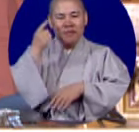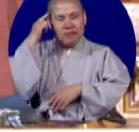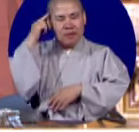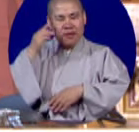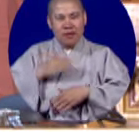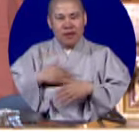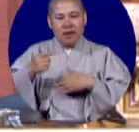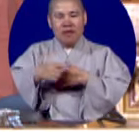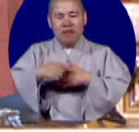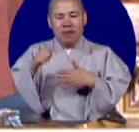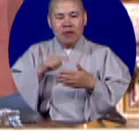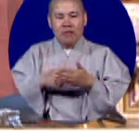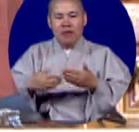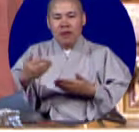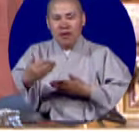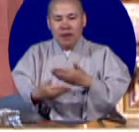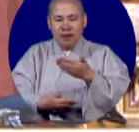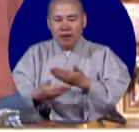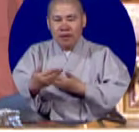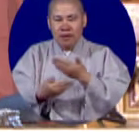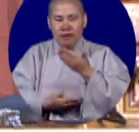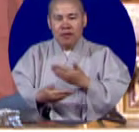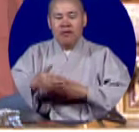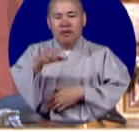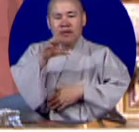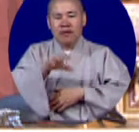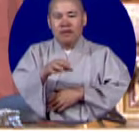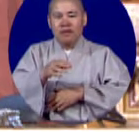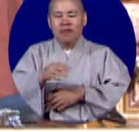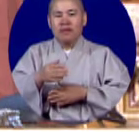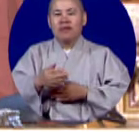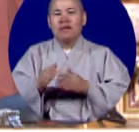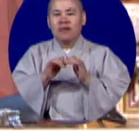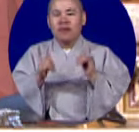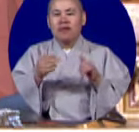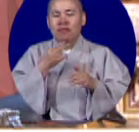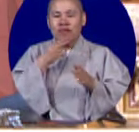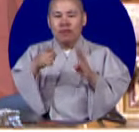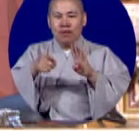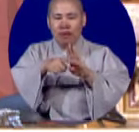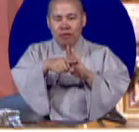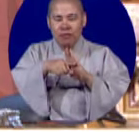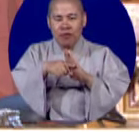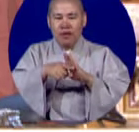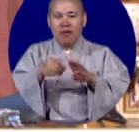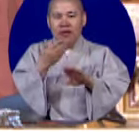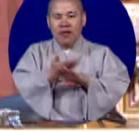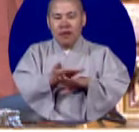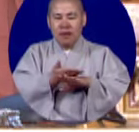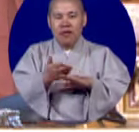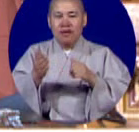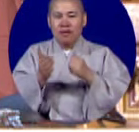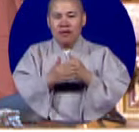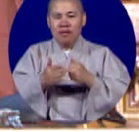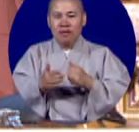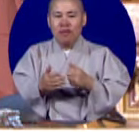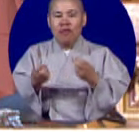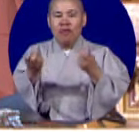자기 마음을 나눌 대상은 없는 겁니다. 다 업식이 달라서 업이 달라서. 그럼 어떻게 해야 되냐?